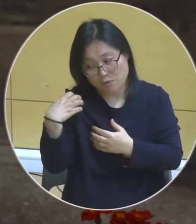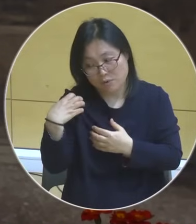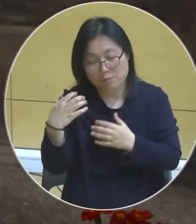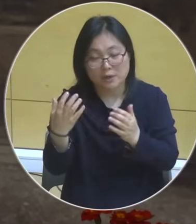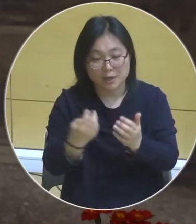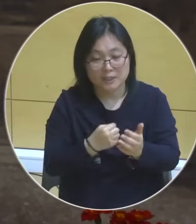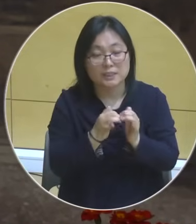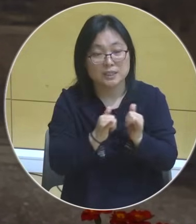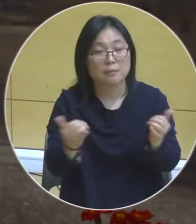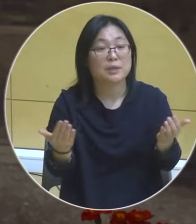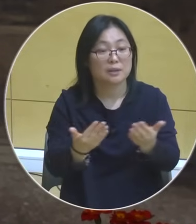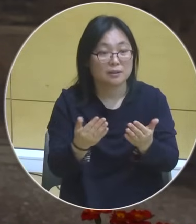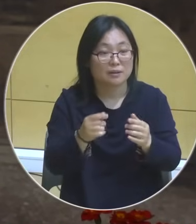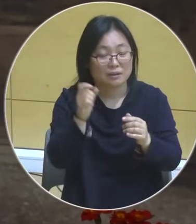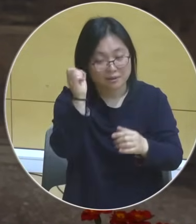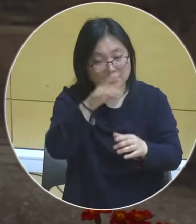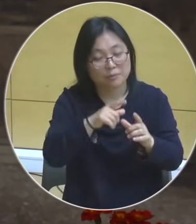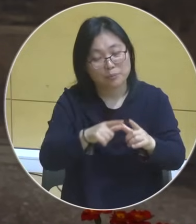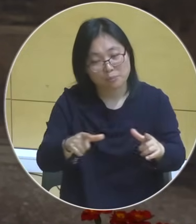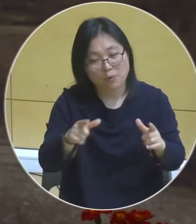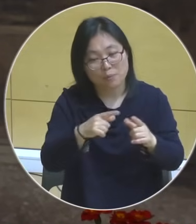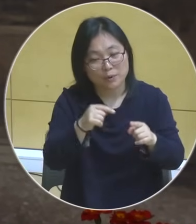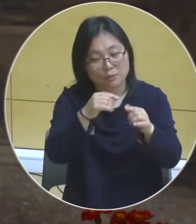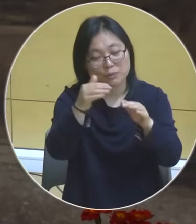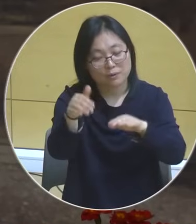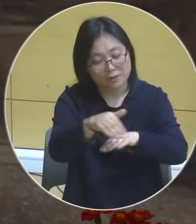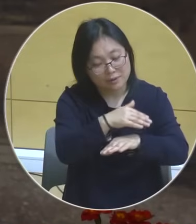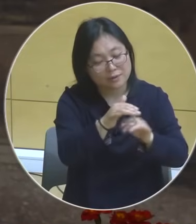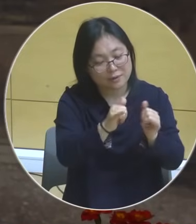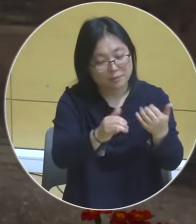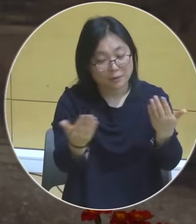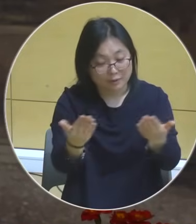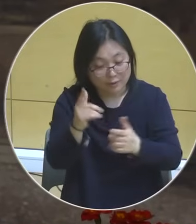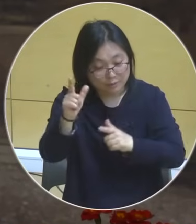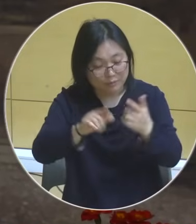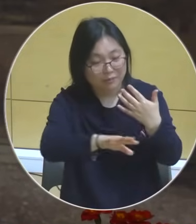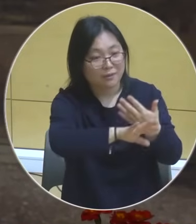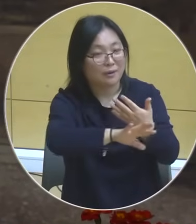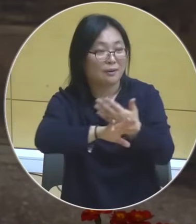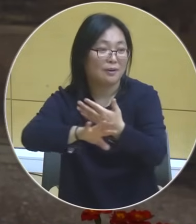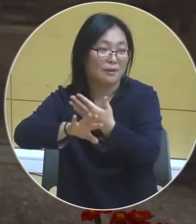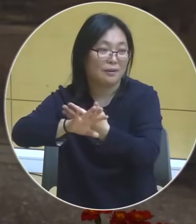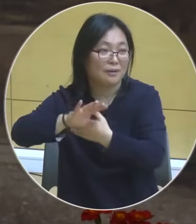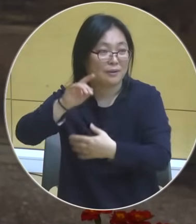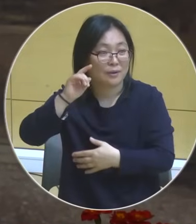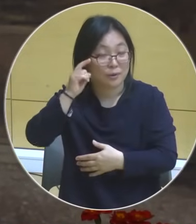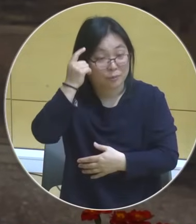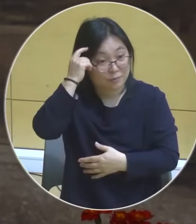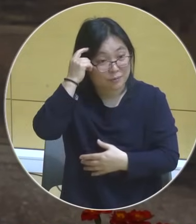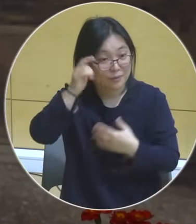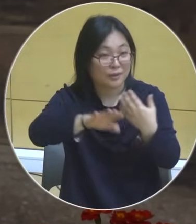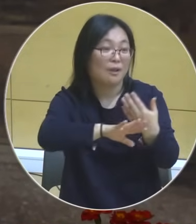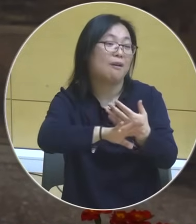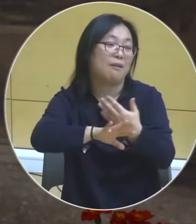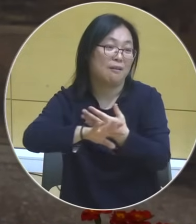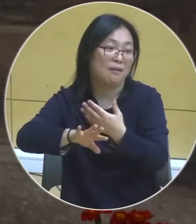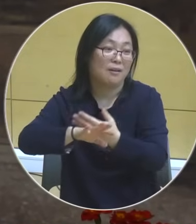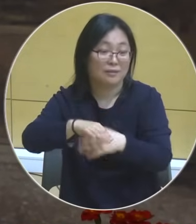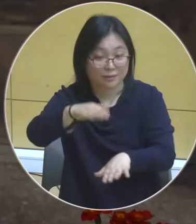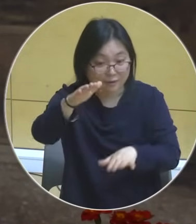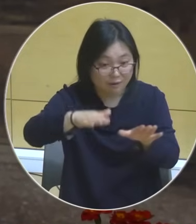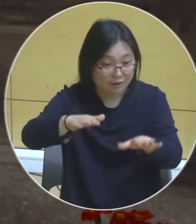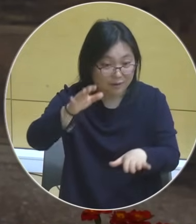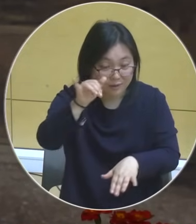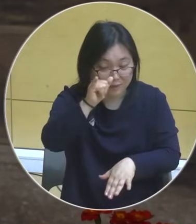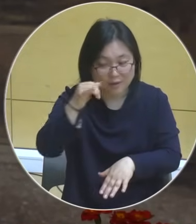것과 그냥 평범하게 교회를 왔다 갔다 하는 사람이 일하는 게 다릅니다. 보는 관점이 다릅니다. 차이가 확연하게 드러납니다. 저